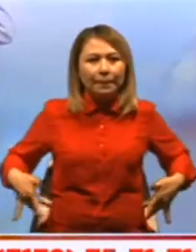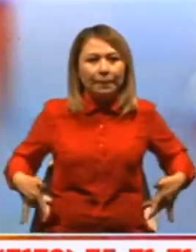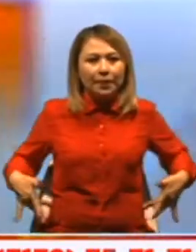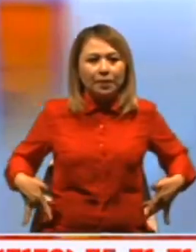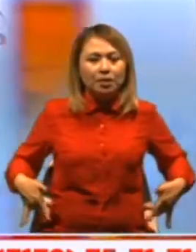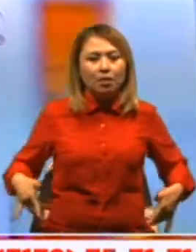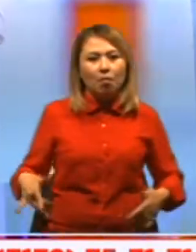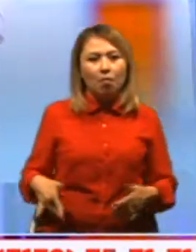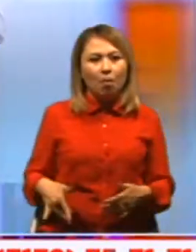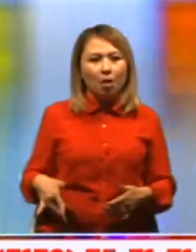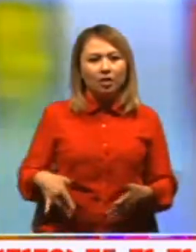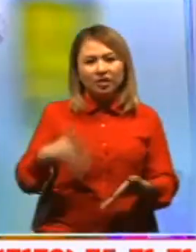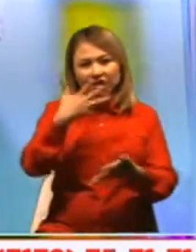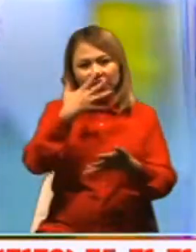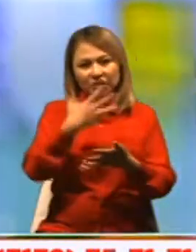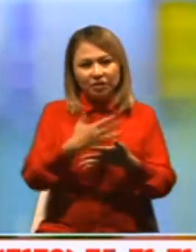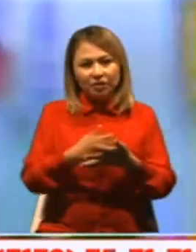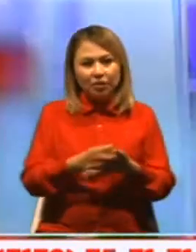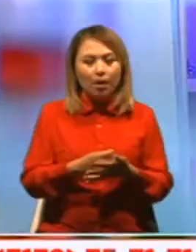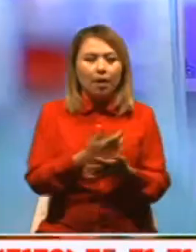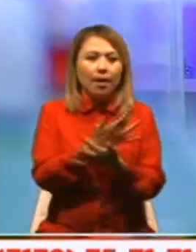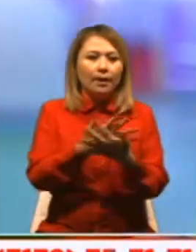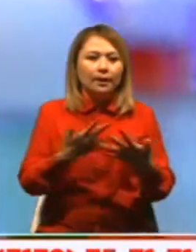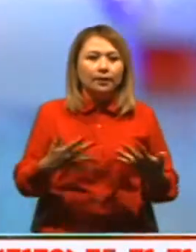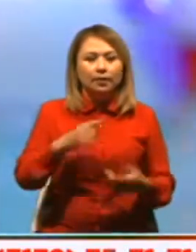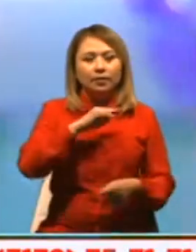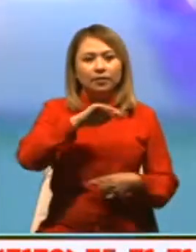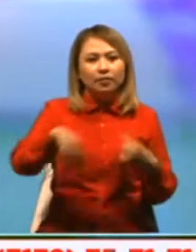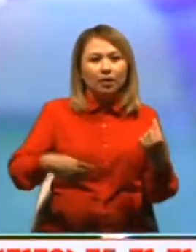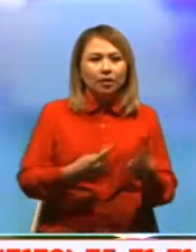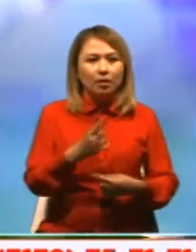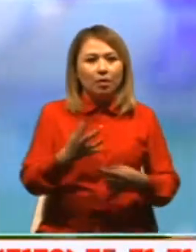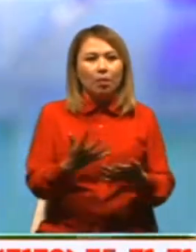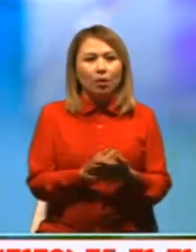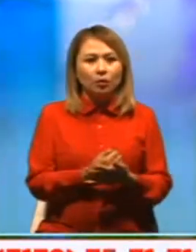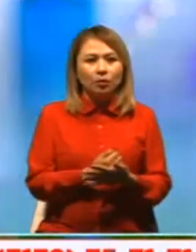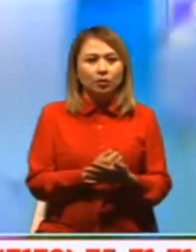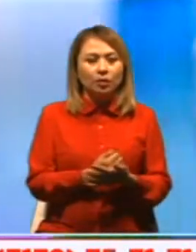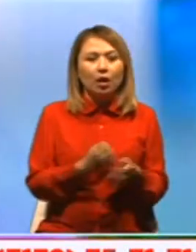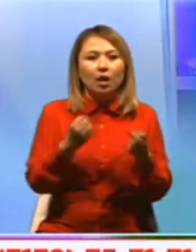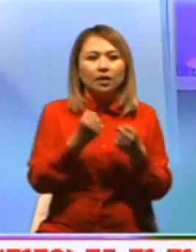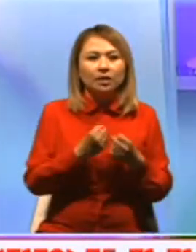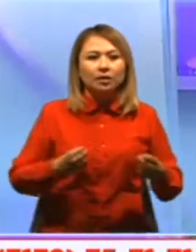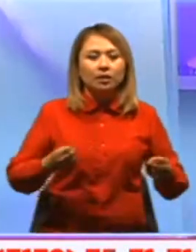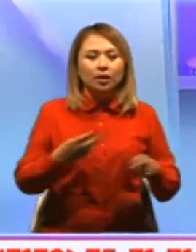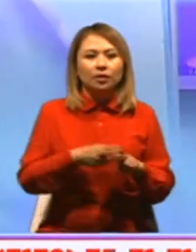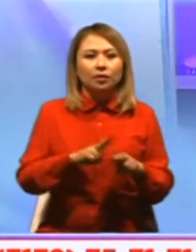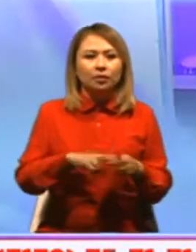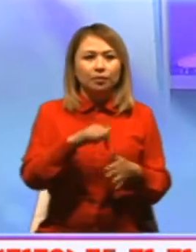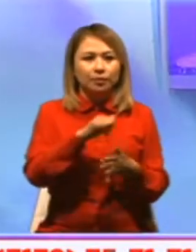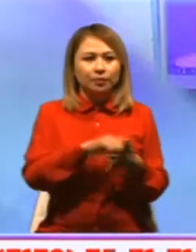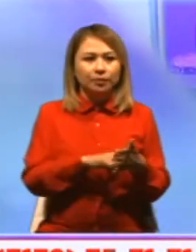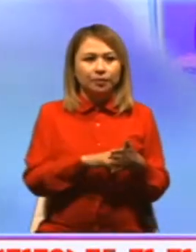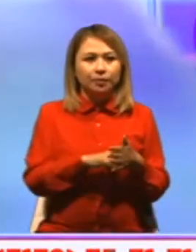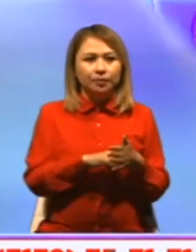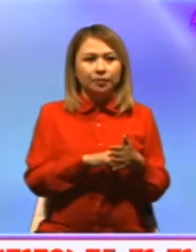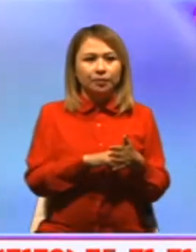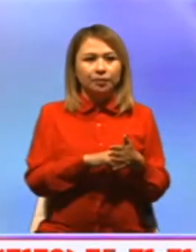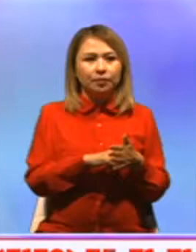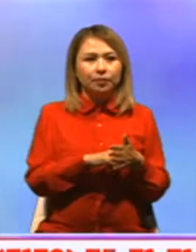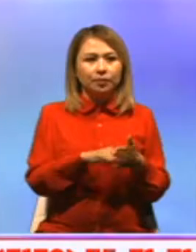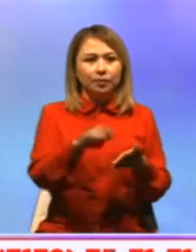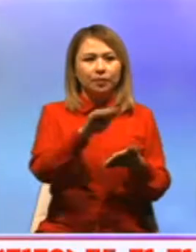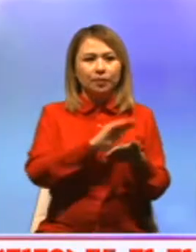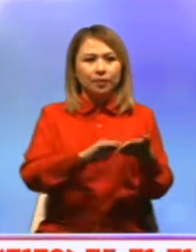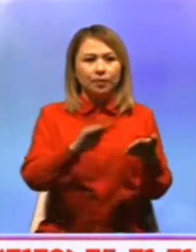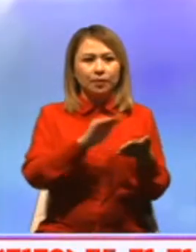бауырдан алады, асқазан өзінен алады. Яғни әртүрлі иннервациясынан алады деген сияқты. Енді ісінудің өзінің себептерін сіз жаза